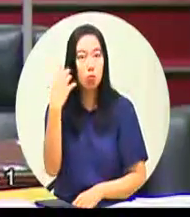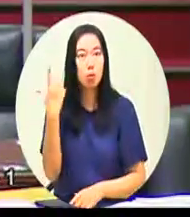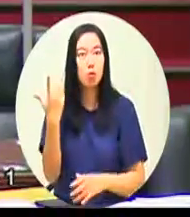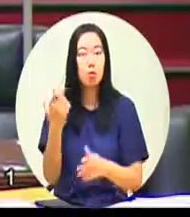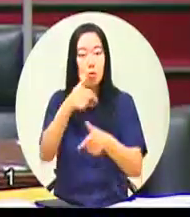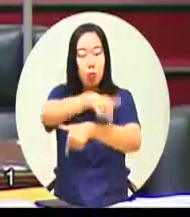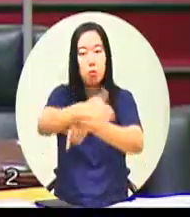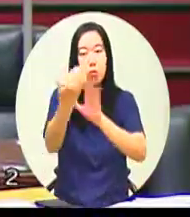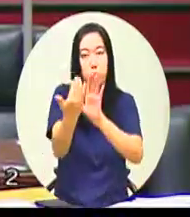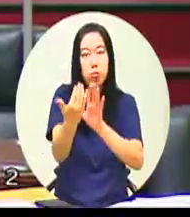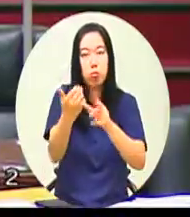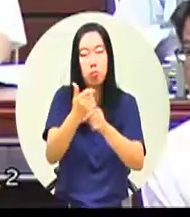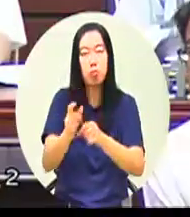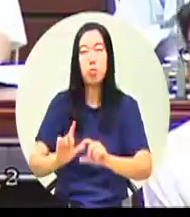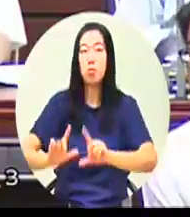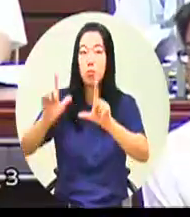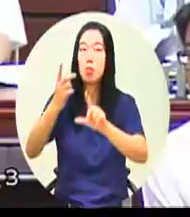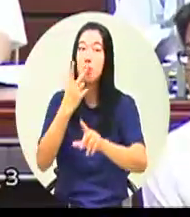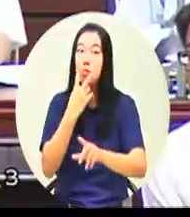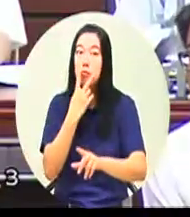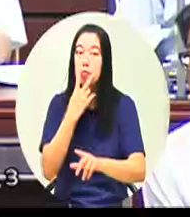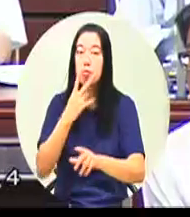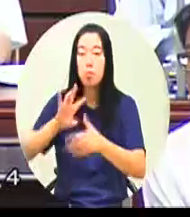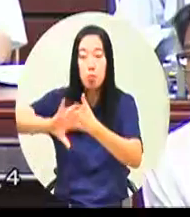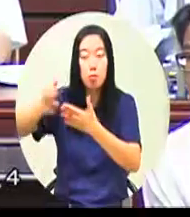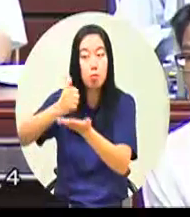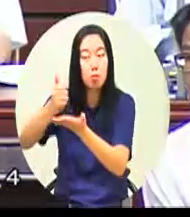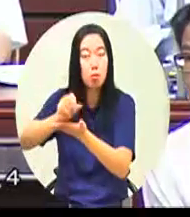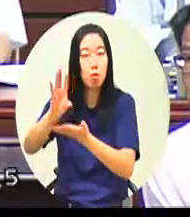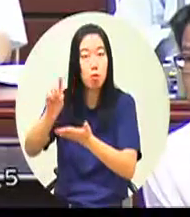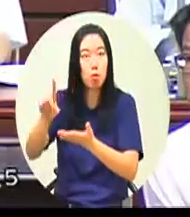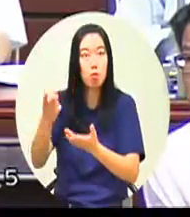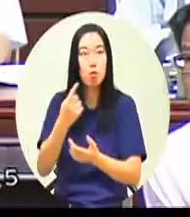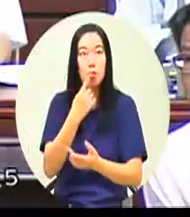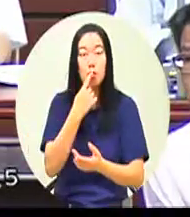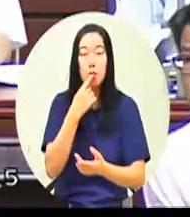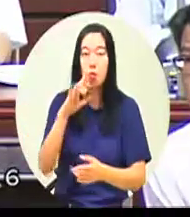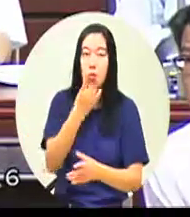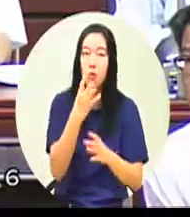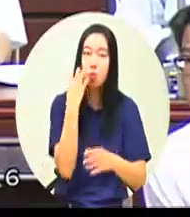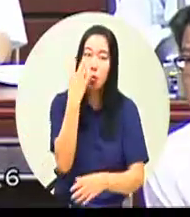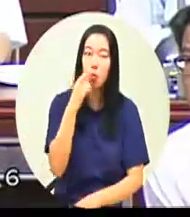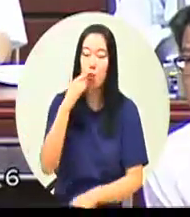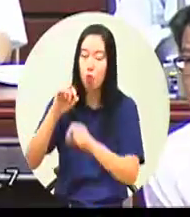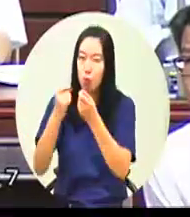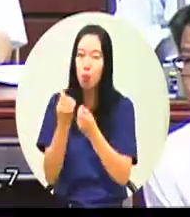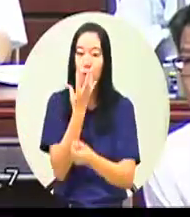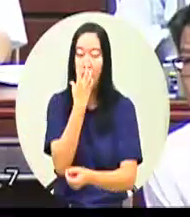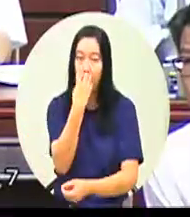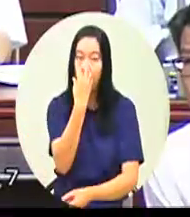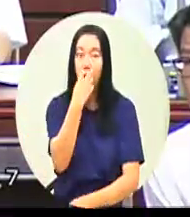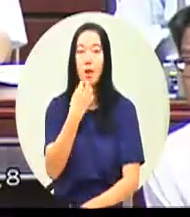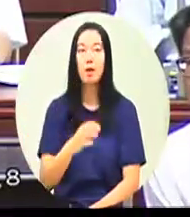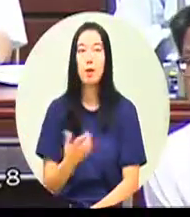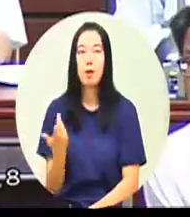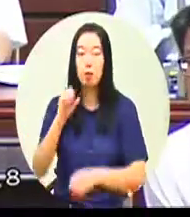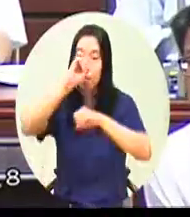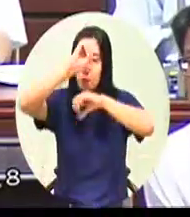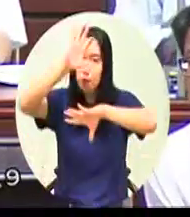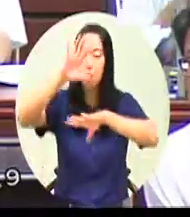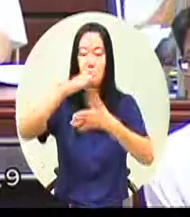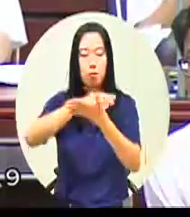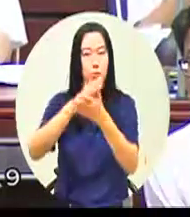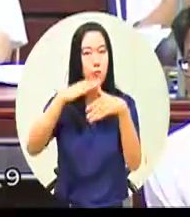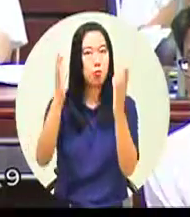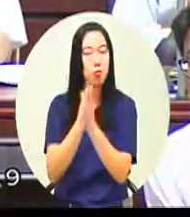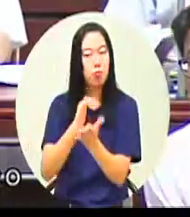往南、 比如说我们的木瓜、红龙果、我们的荔枝、哦、还有我们的芭乐、哦、都有，凤梨都有在南